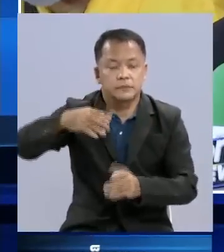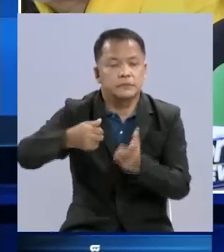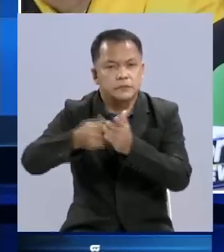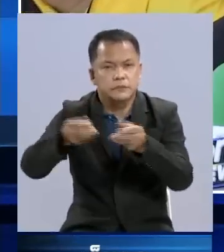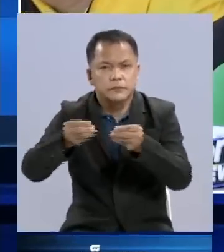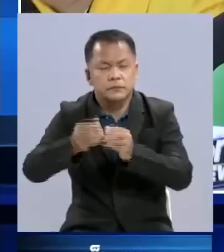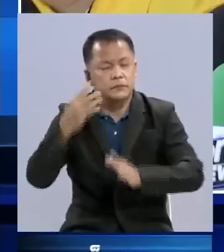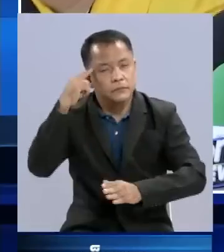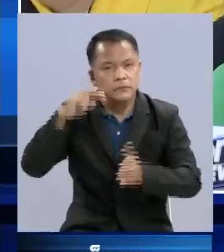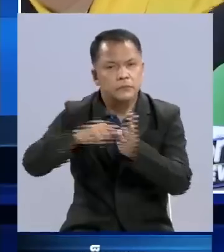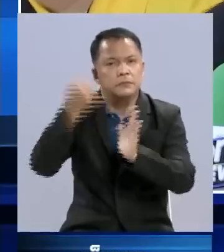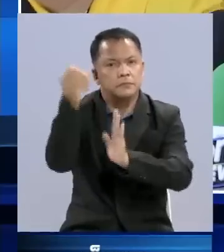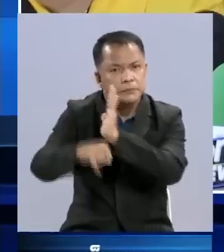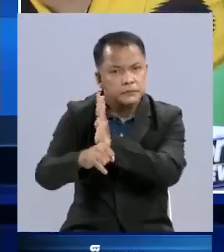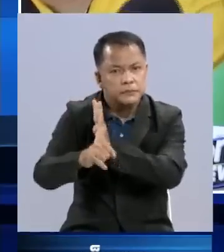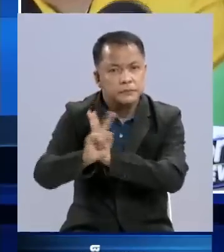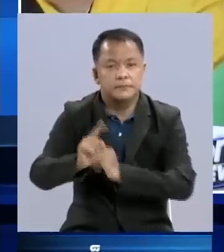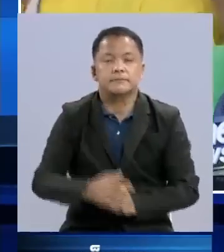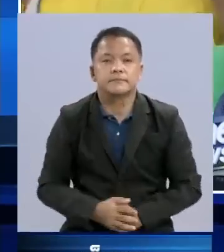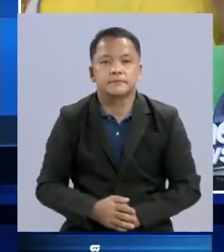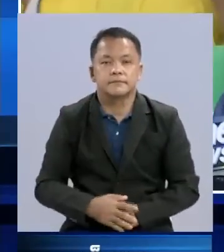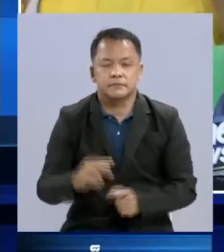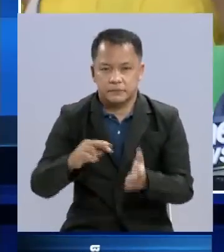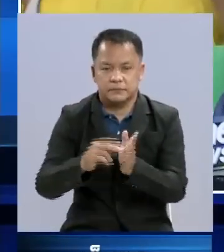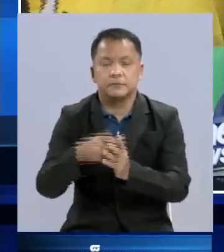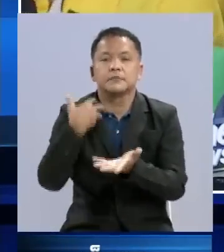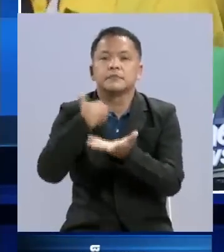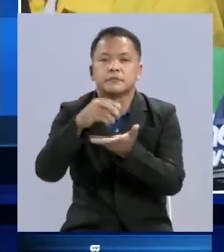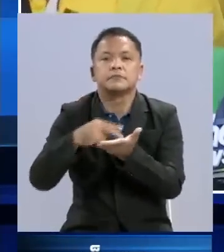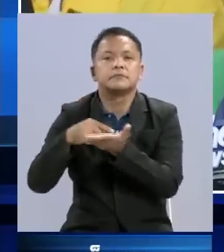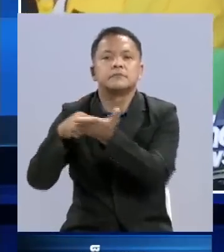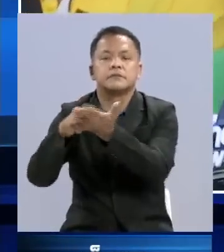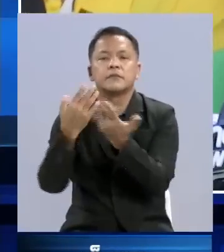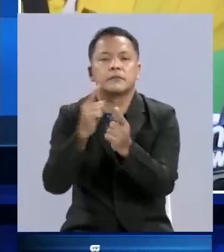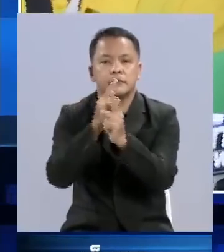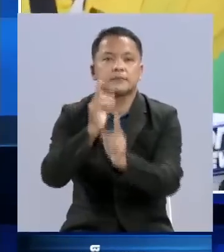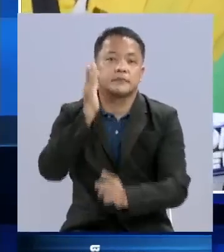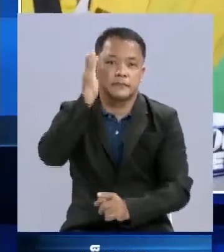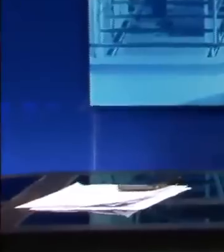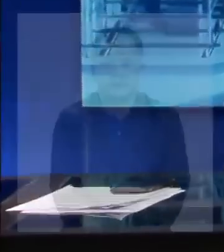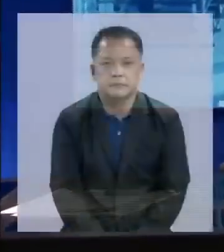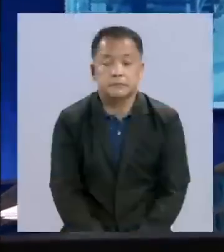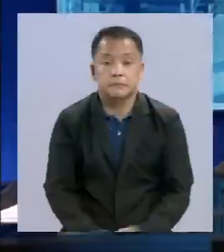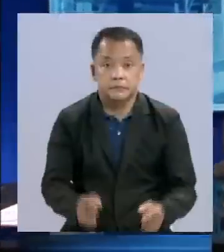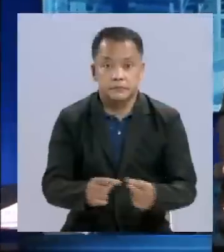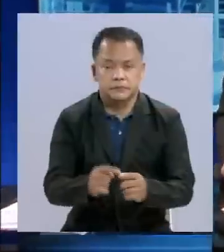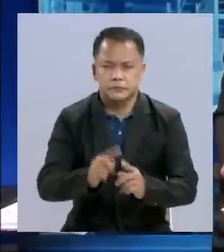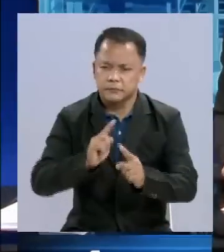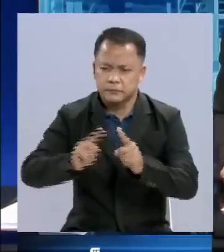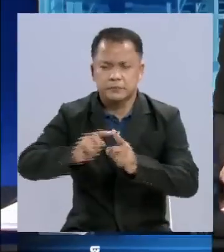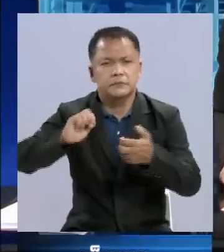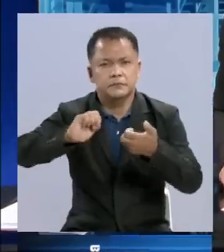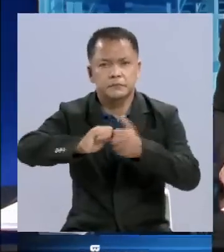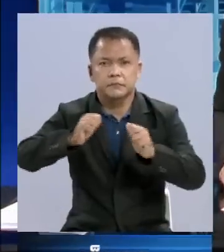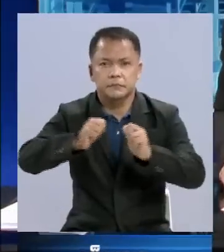ถือว่ามีความผิดปกติหรือไม่ อันนี้คือสิ่งที่คุณเรืองไกรจะไปยื่นซึ่งรอติดตามอีกที ใช่ครับ เจอหลากหลายอุปสรรค